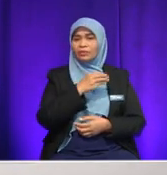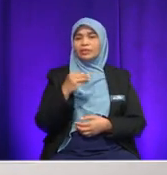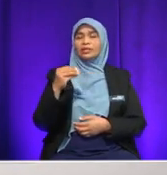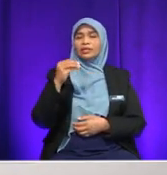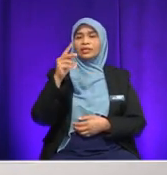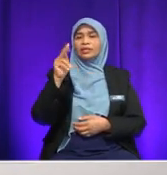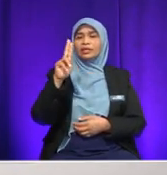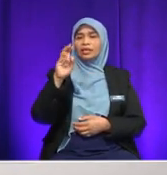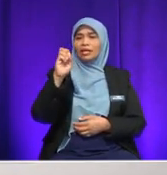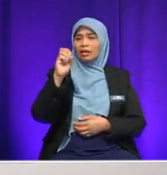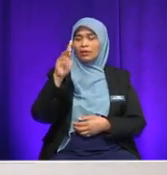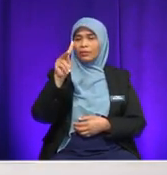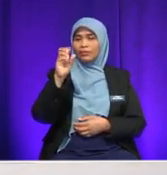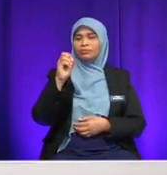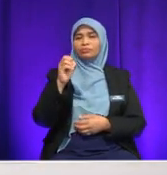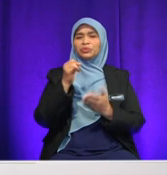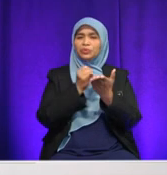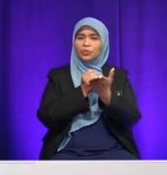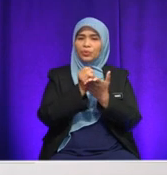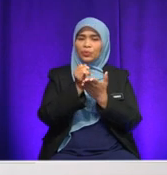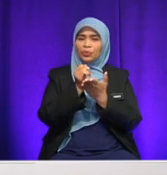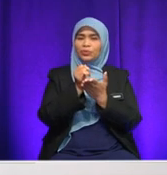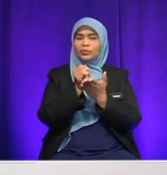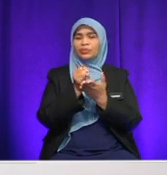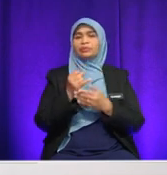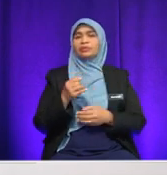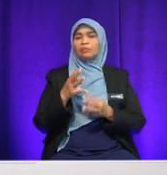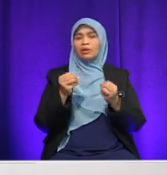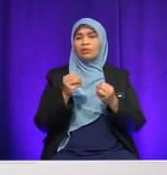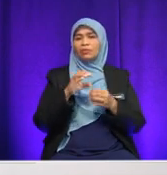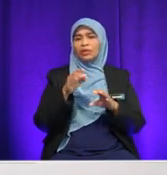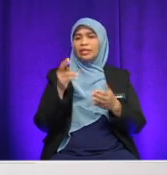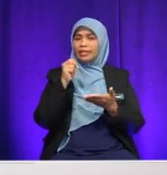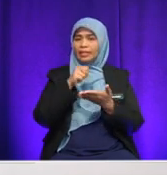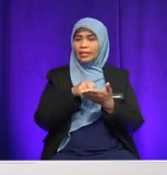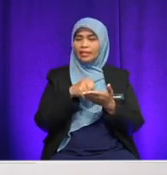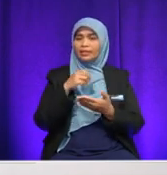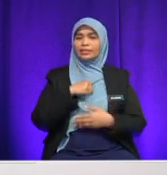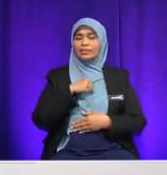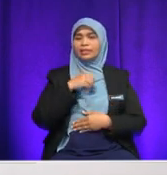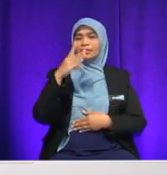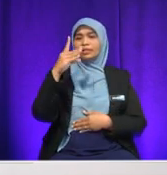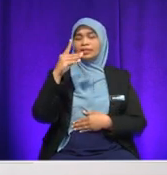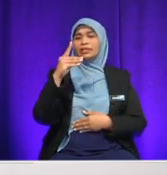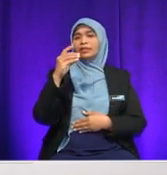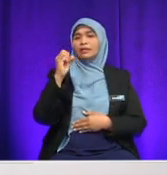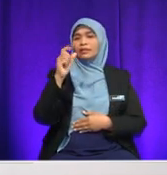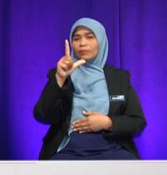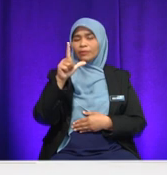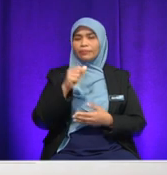dan telus dalam membuat penilaian terhadap diri Dol. Okey, berdasarkan pernyataan dalam cerpen 000 di